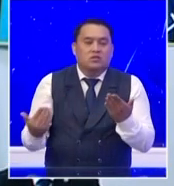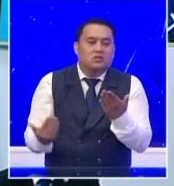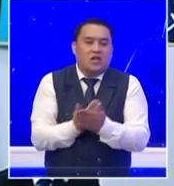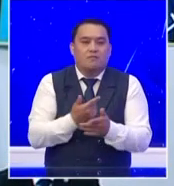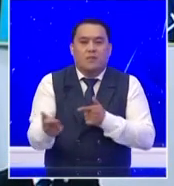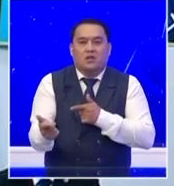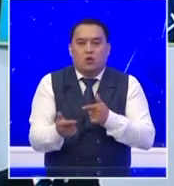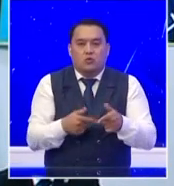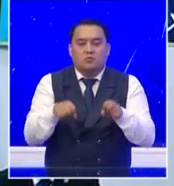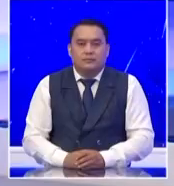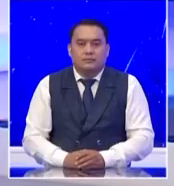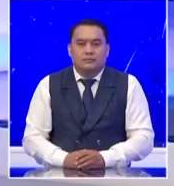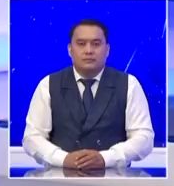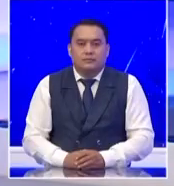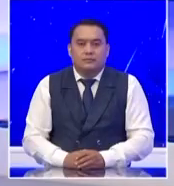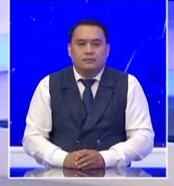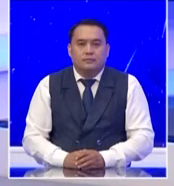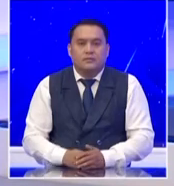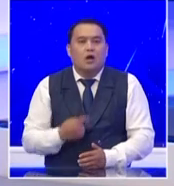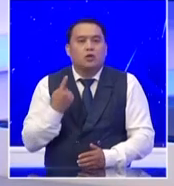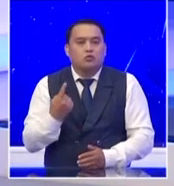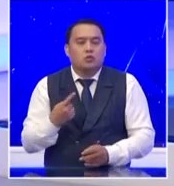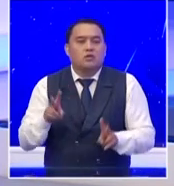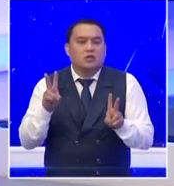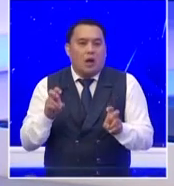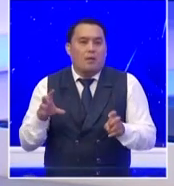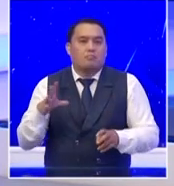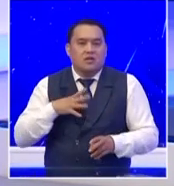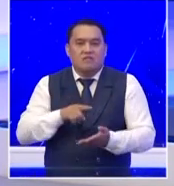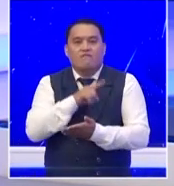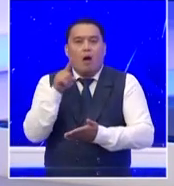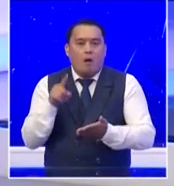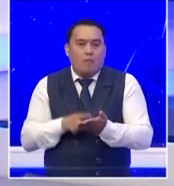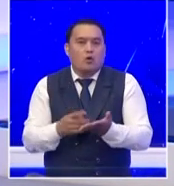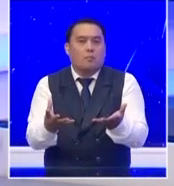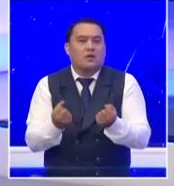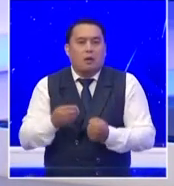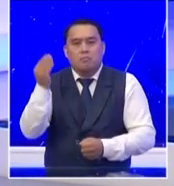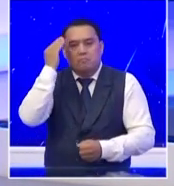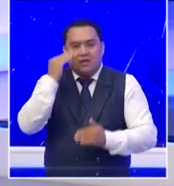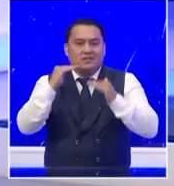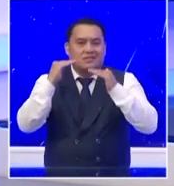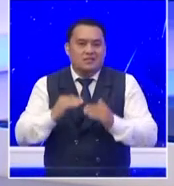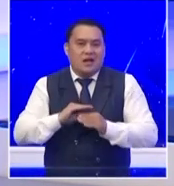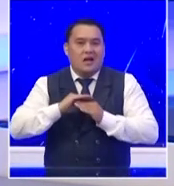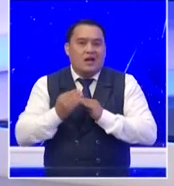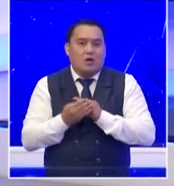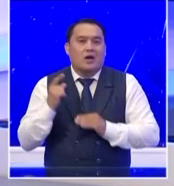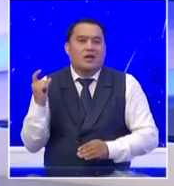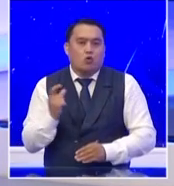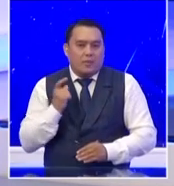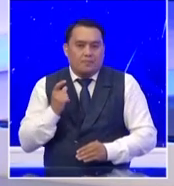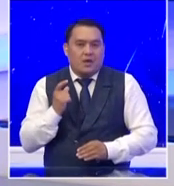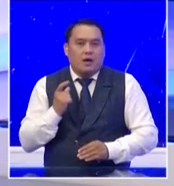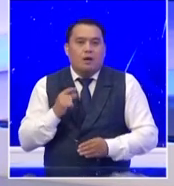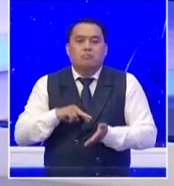переподготовке IT-кадров. Еще одной темой повестки дня стал вопрос о принимаемых мерах по снижению теневой экономики.